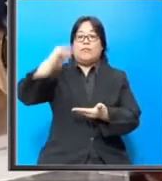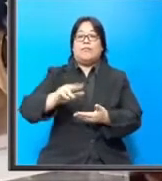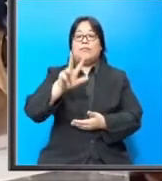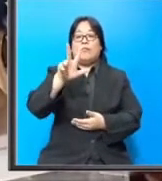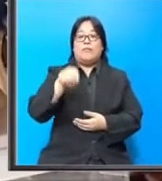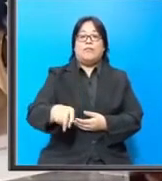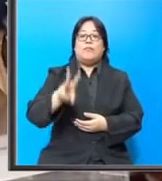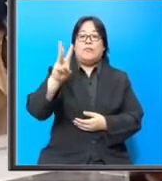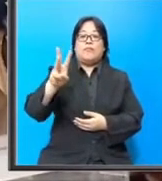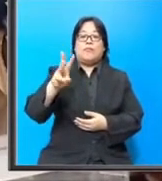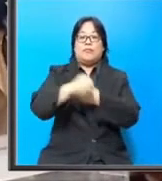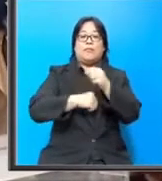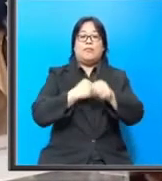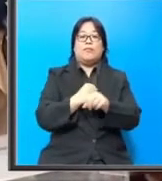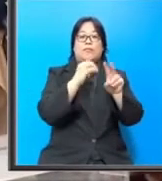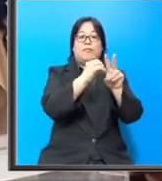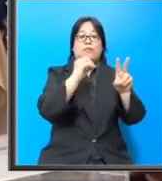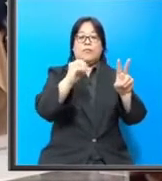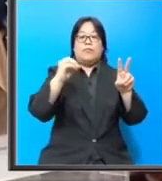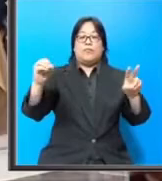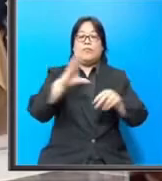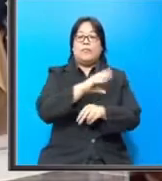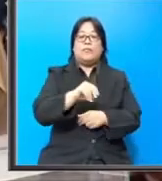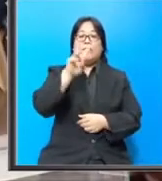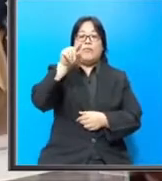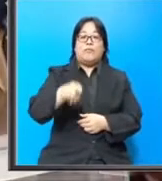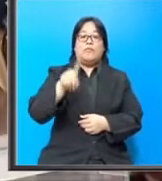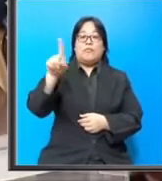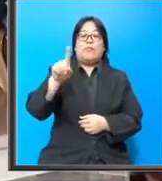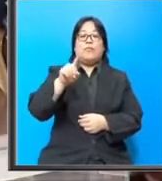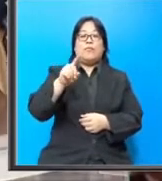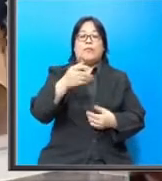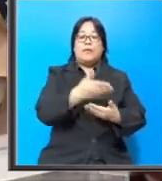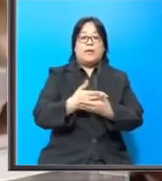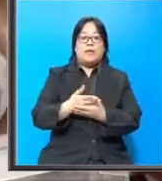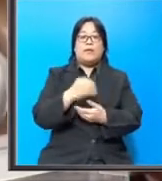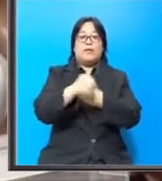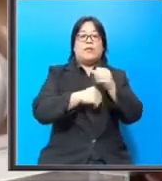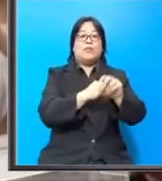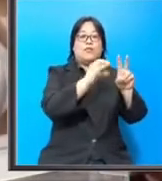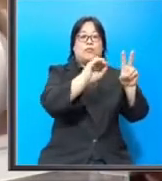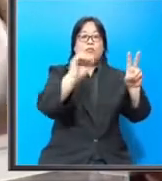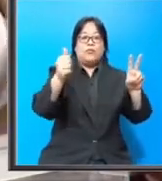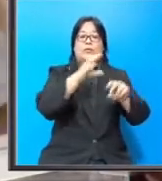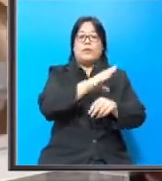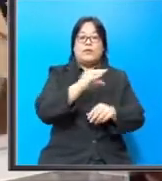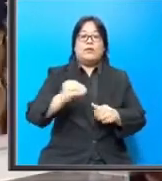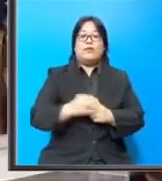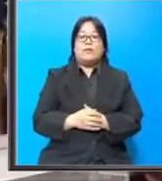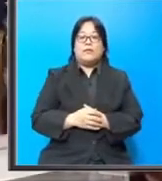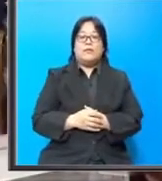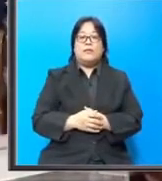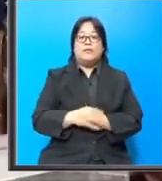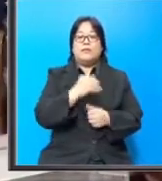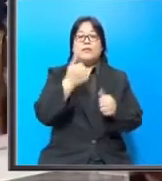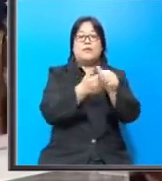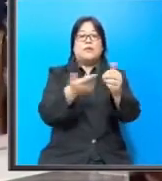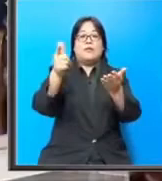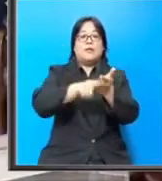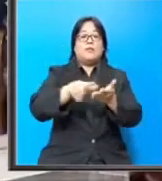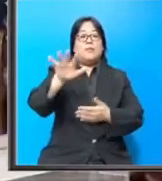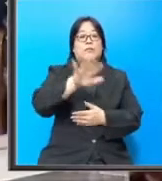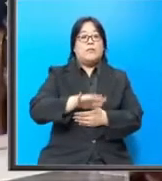kepada tiga bulan kosong anak pada tahun 2000 dan 21A anak pada tahun 2010 dan berdasarkan